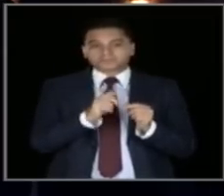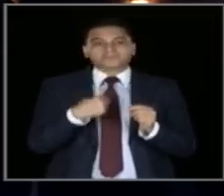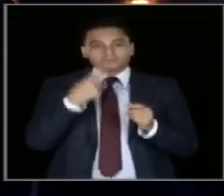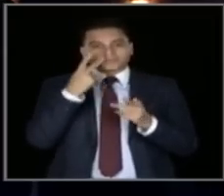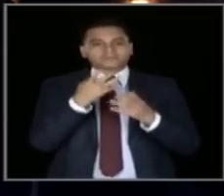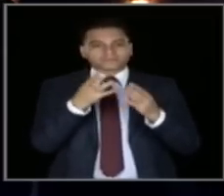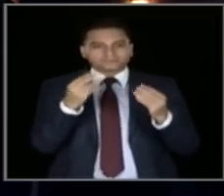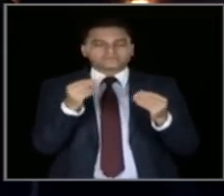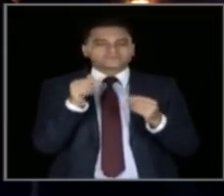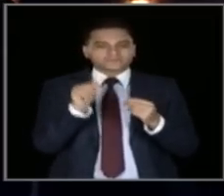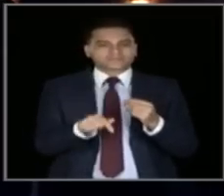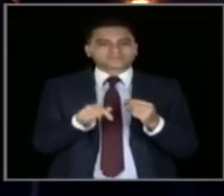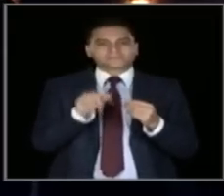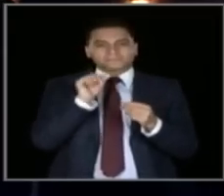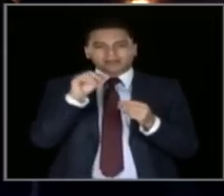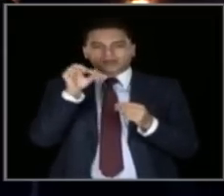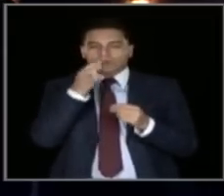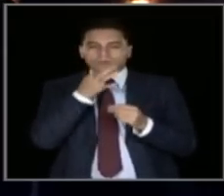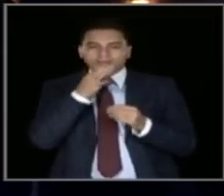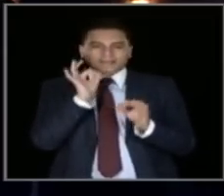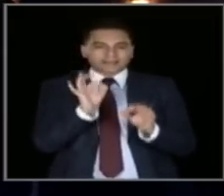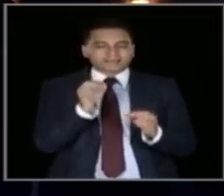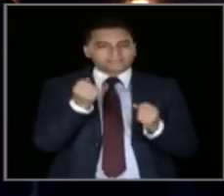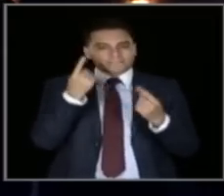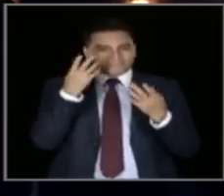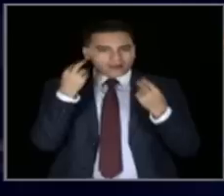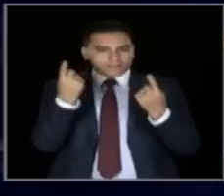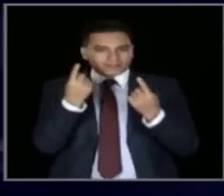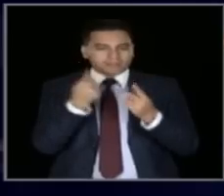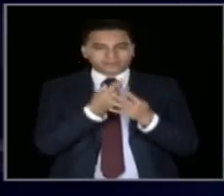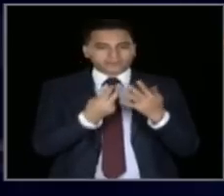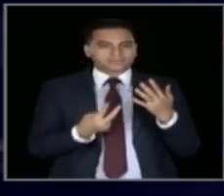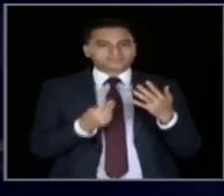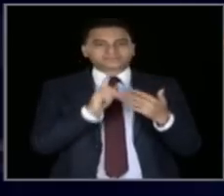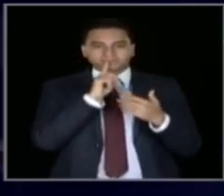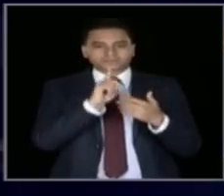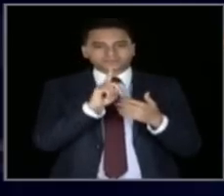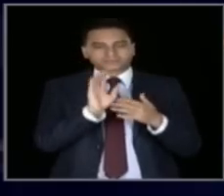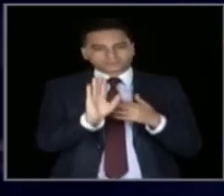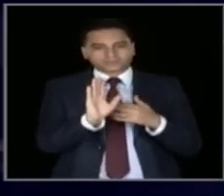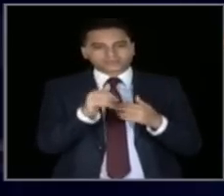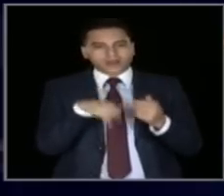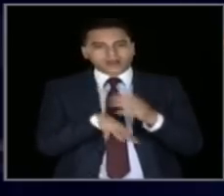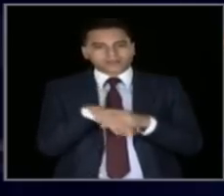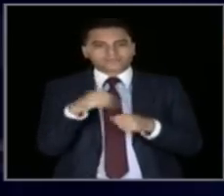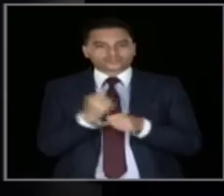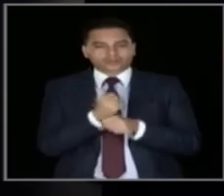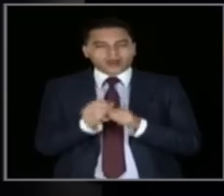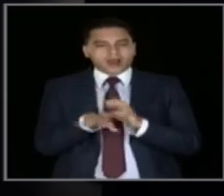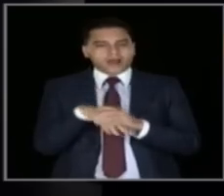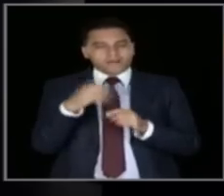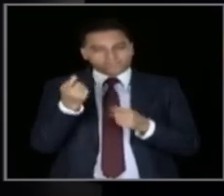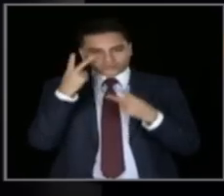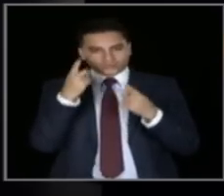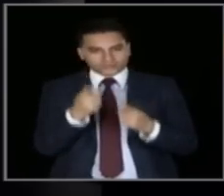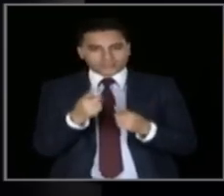يعني حاجات قليلة جدا لو حد كتب معلومات عامة. بصي خلاص، مجالات بسيطة. خلاص احنا هنشتغل على المشروع ده سوا. انا